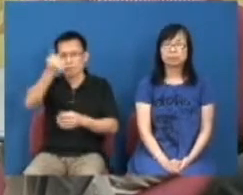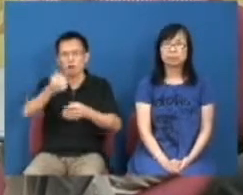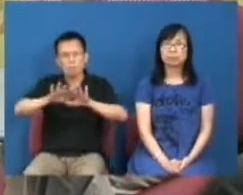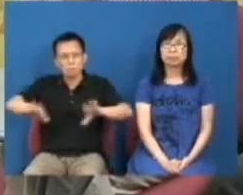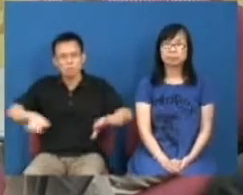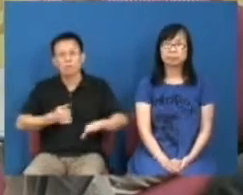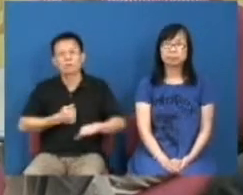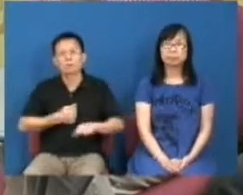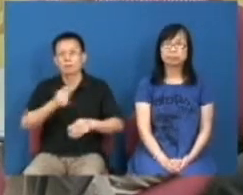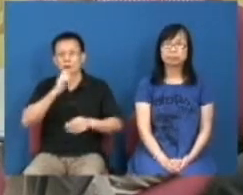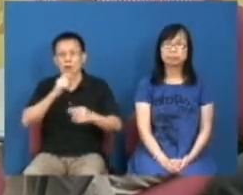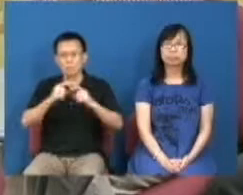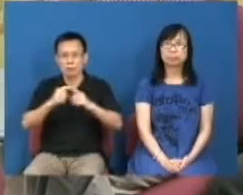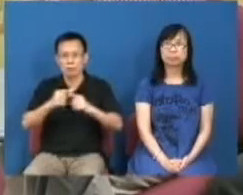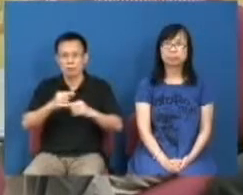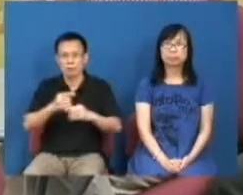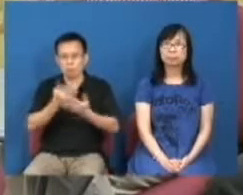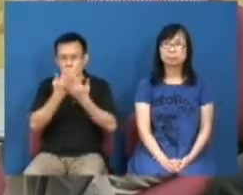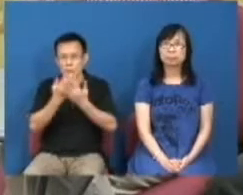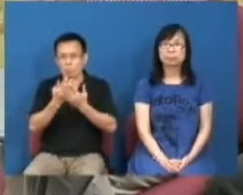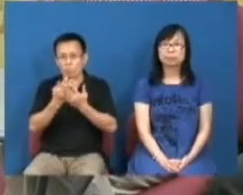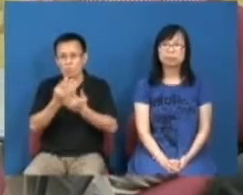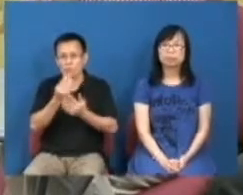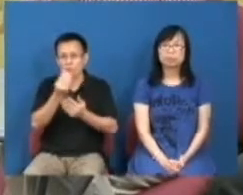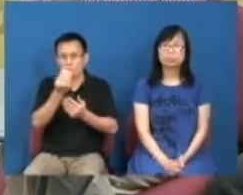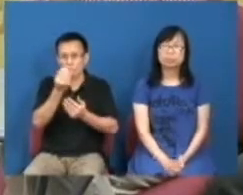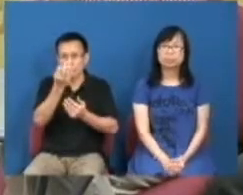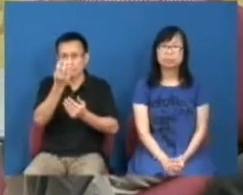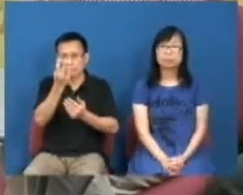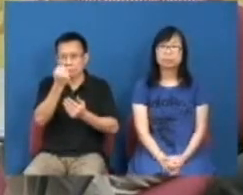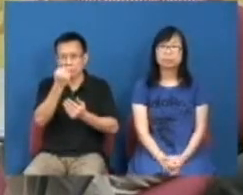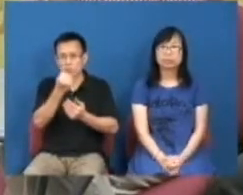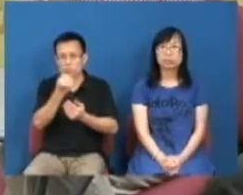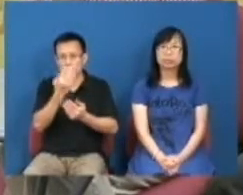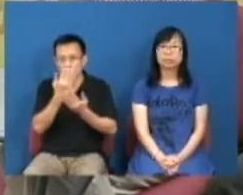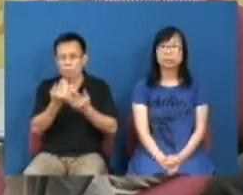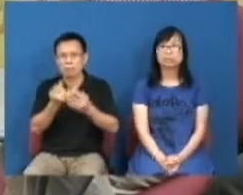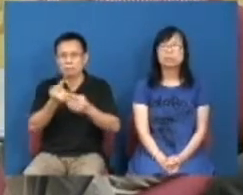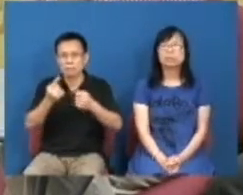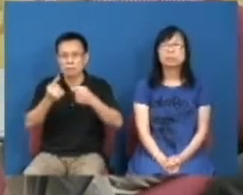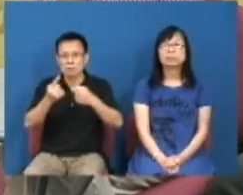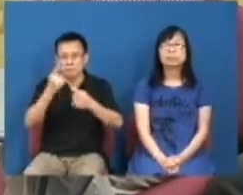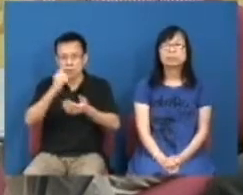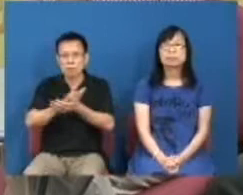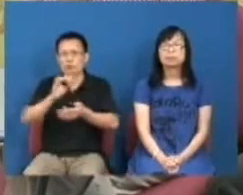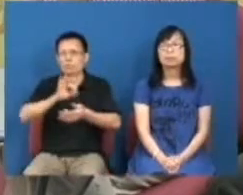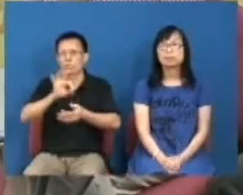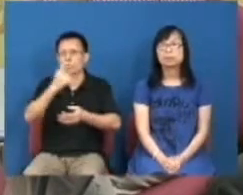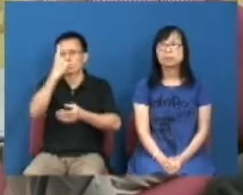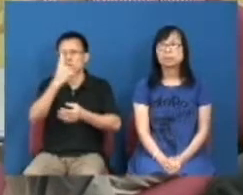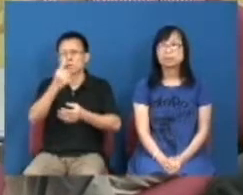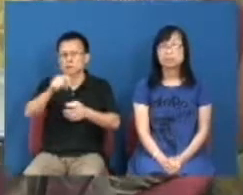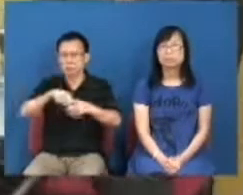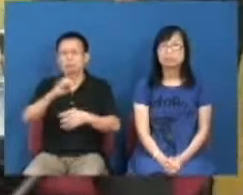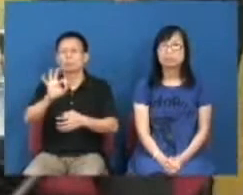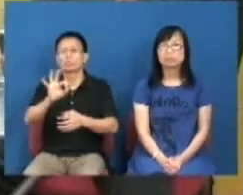員嘅喎，有人讀咗40堂之後， 40個鐘頭， 一年之內都揾唔到檔生意，點解會咁嘅咧？ 其